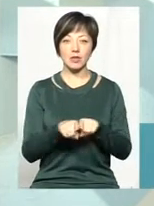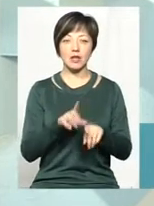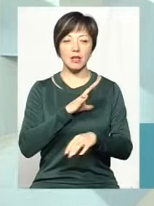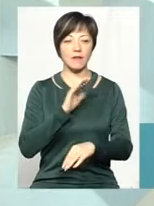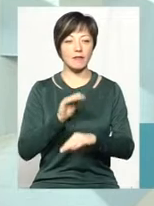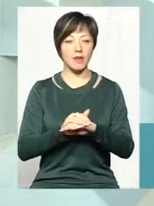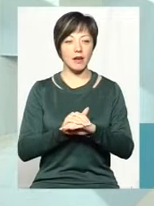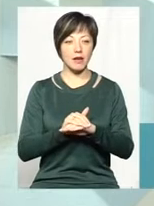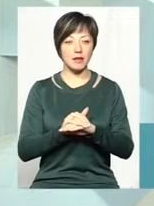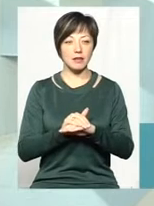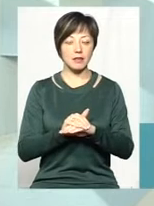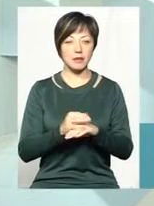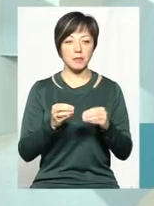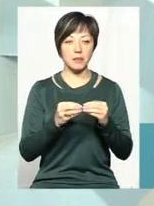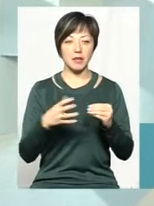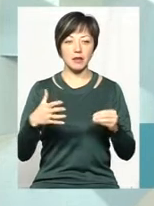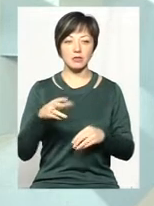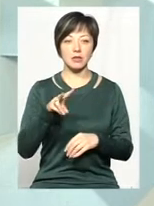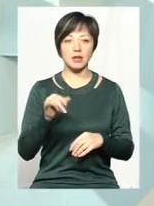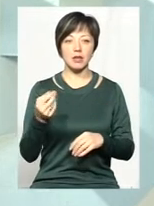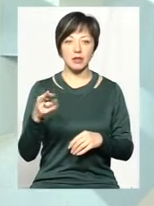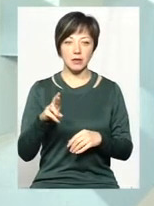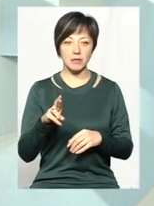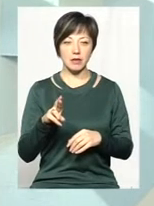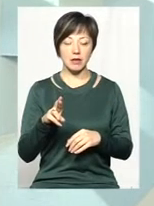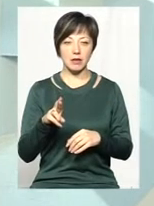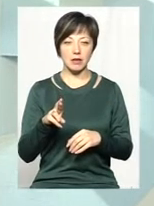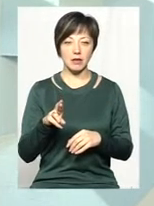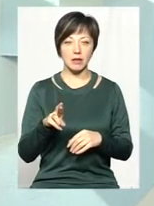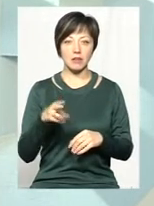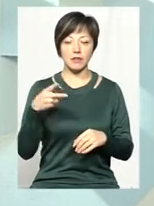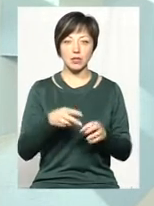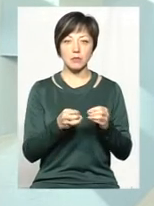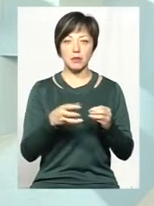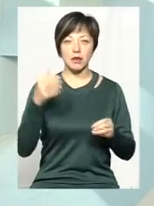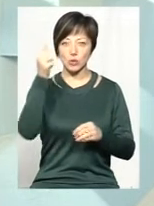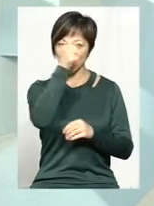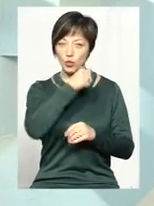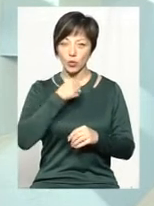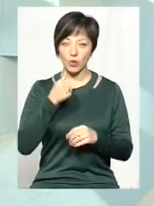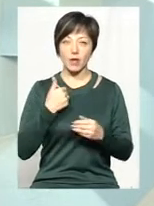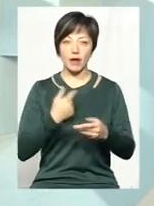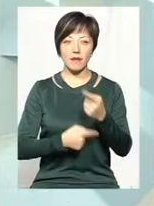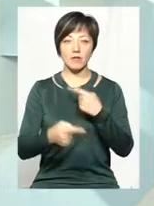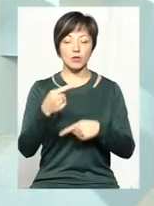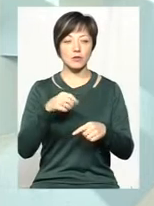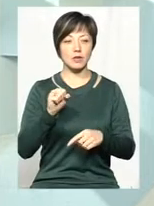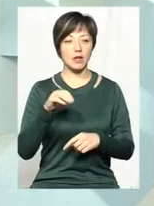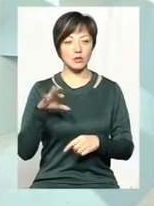це було 15 липня 15-го року. Я вернувся з